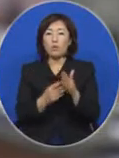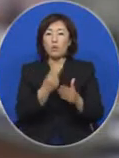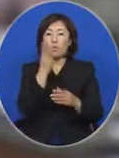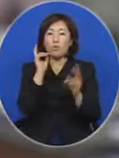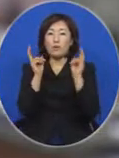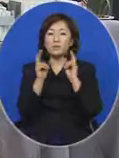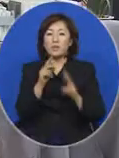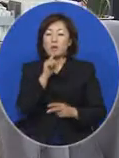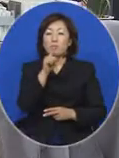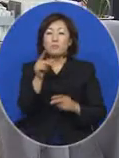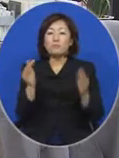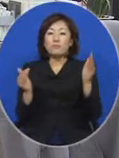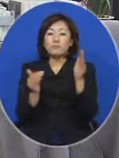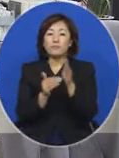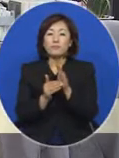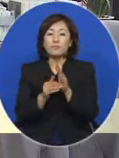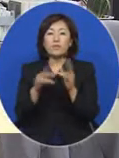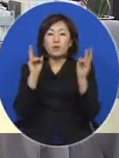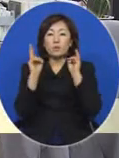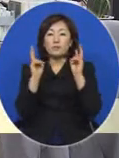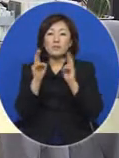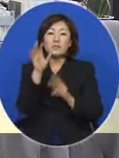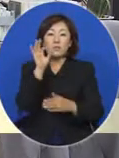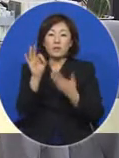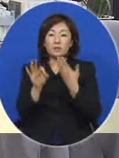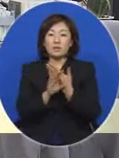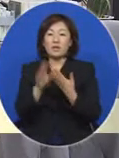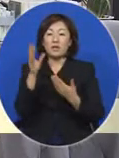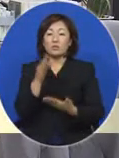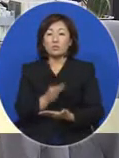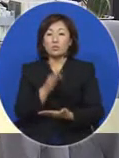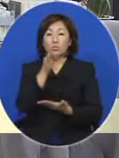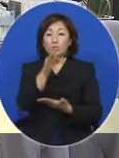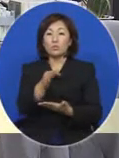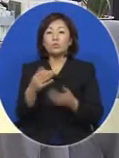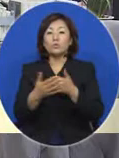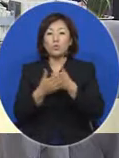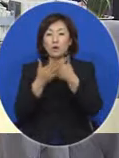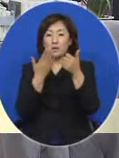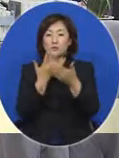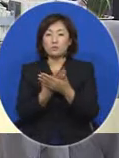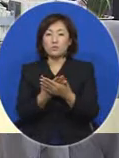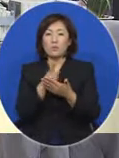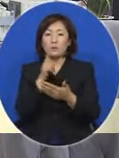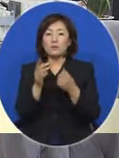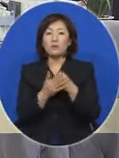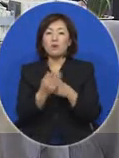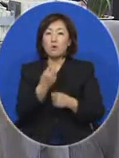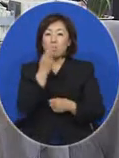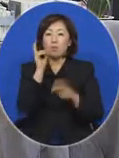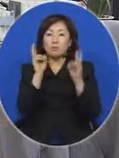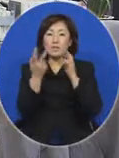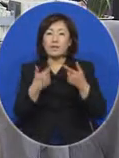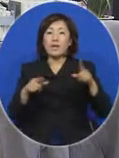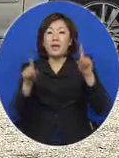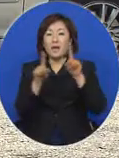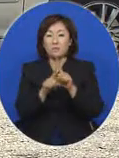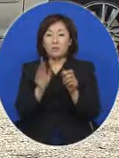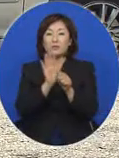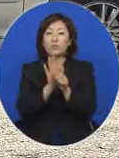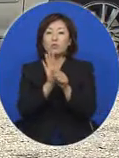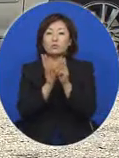않았습니다. 만약에 업체에서 보험금을 수령할 수 있도록 도와달라는 요구에 응할 때는 보험 사기 공범으로